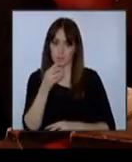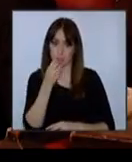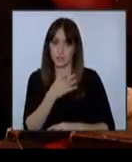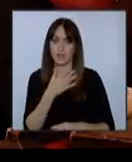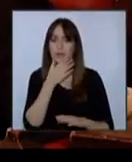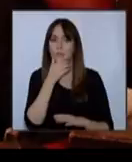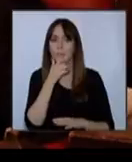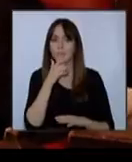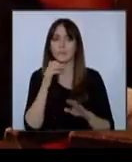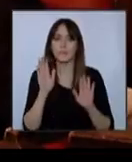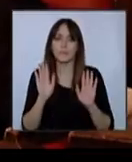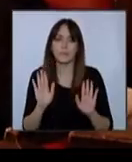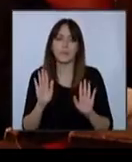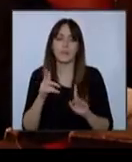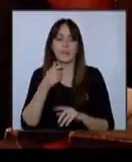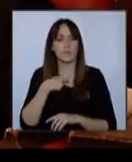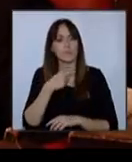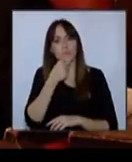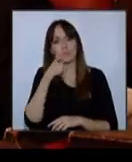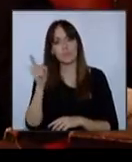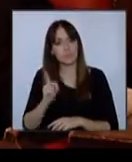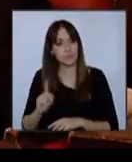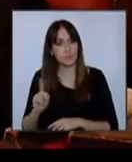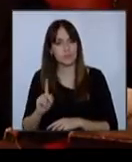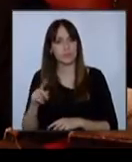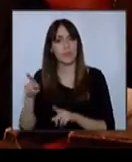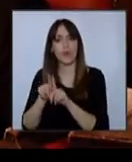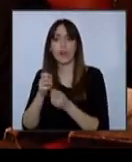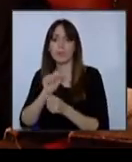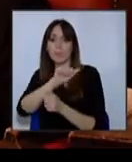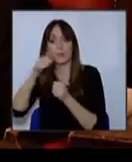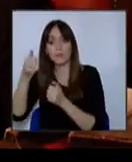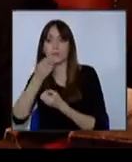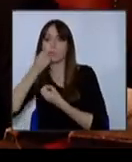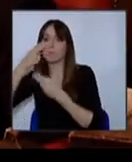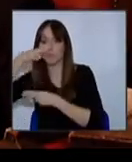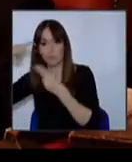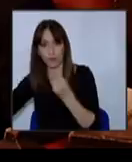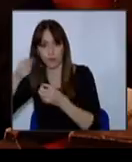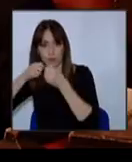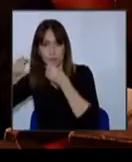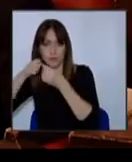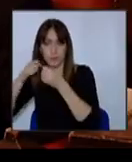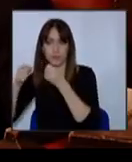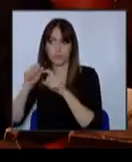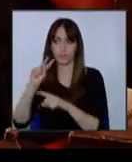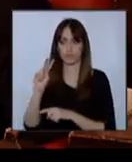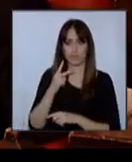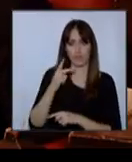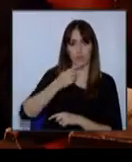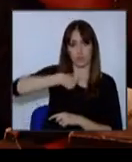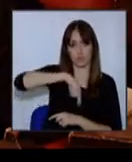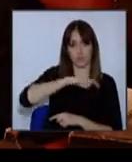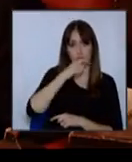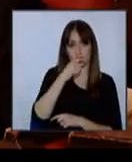no ens va agradar que abans de ser nosaltres sabés els mitjans de comunicació,